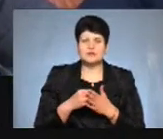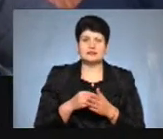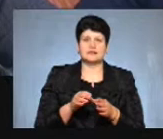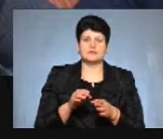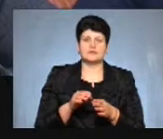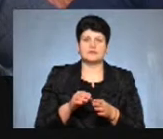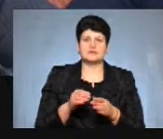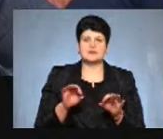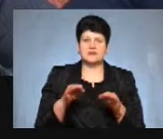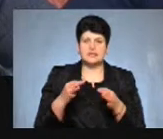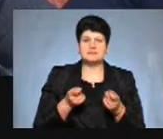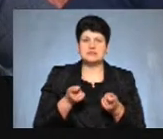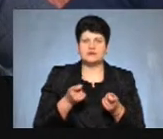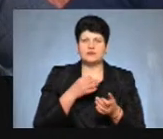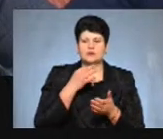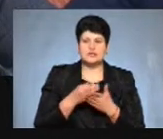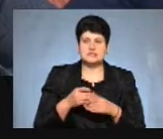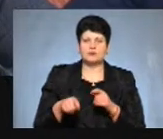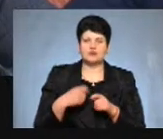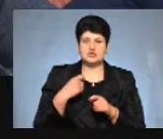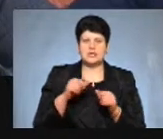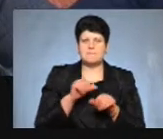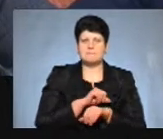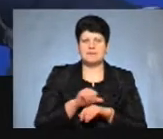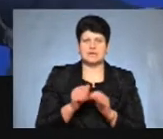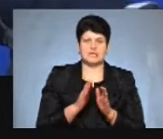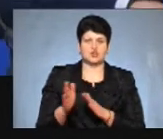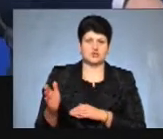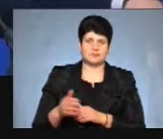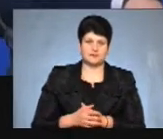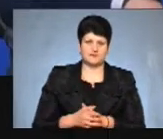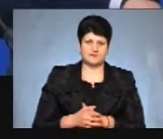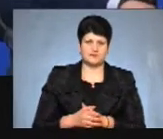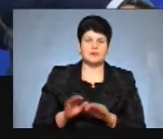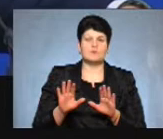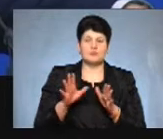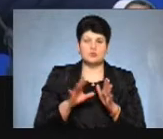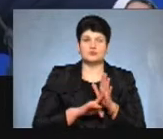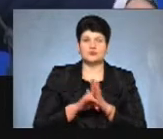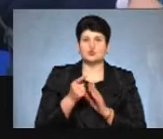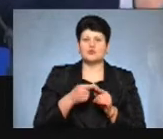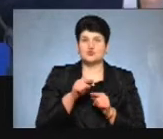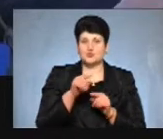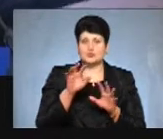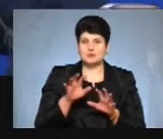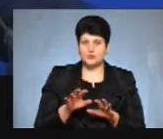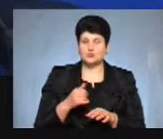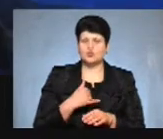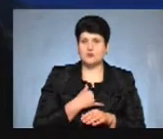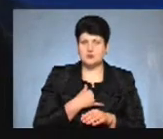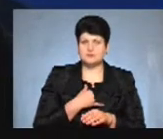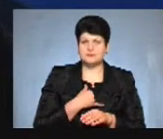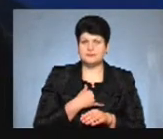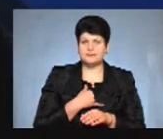від адміністративної відповідальності за порушення митних режимів. З моменту введення цього закону в нас